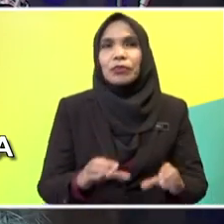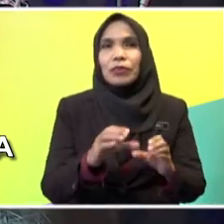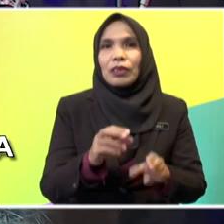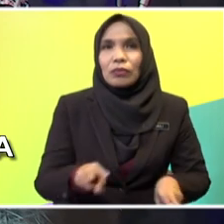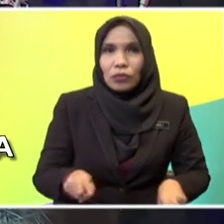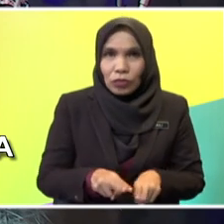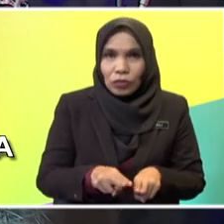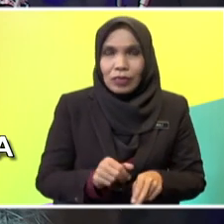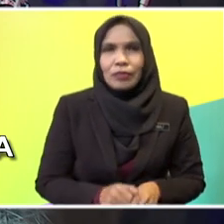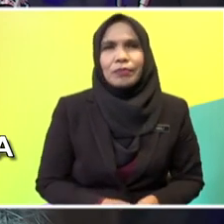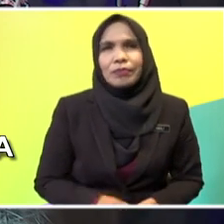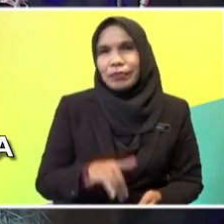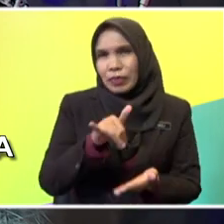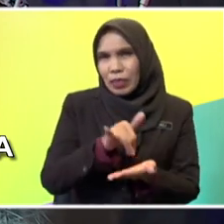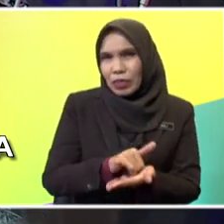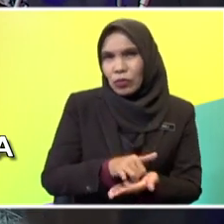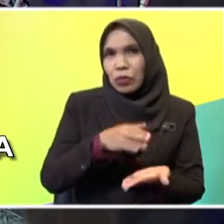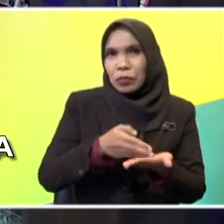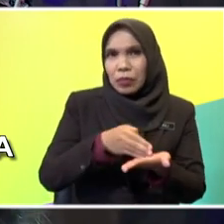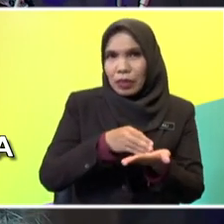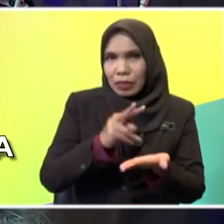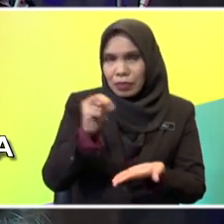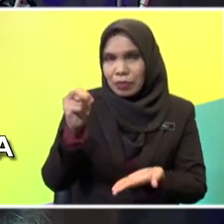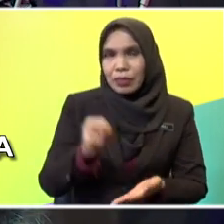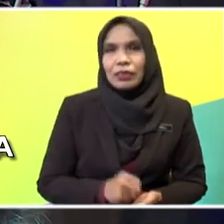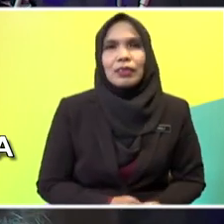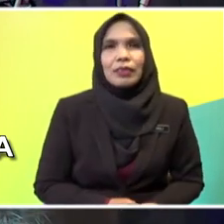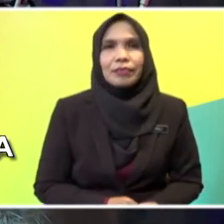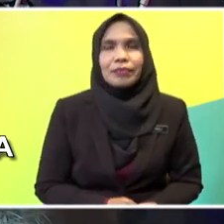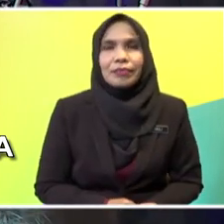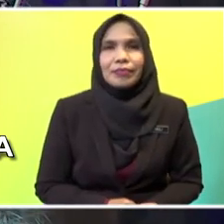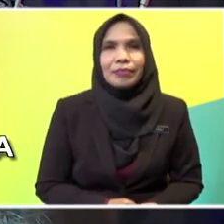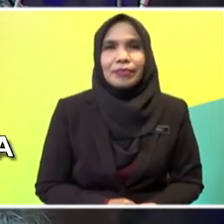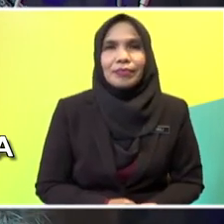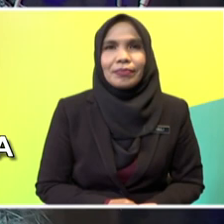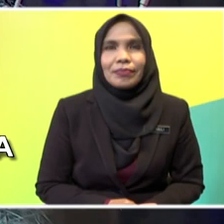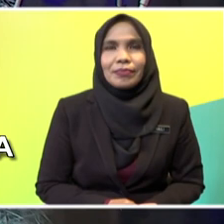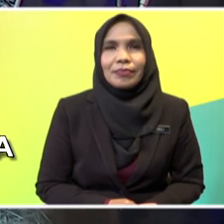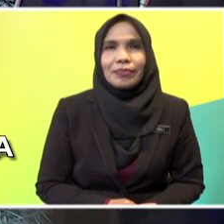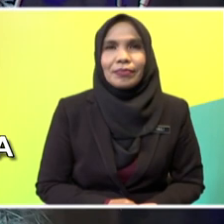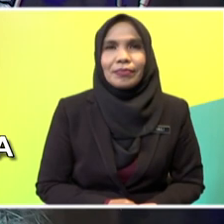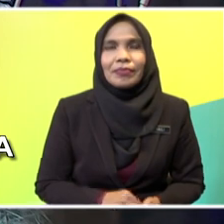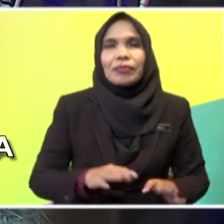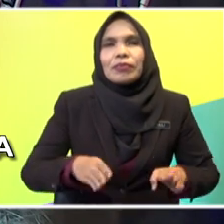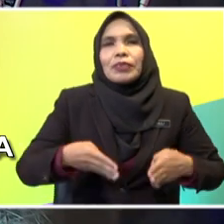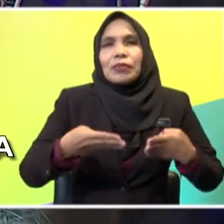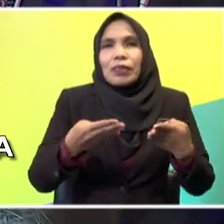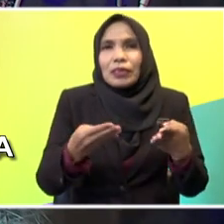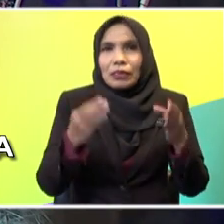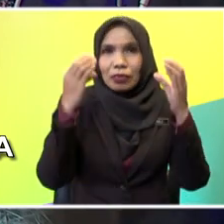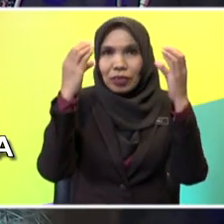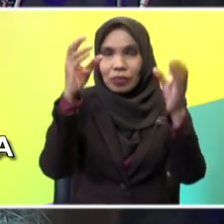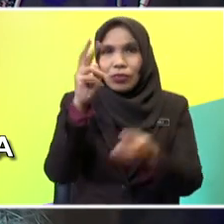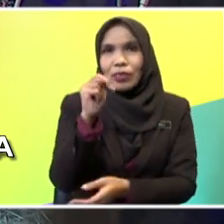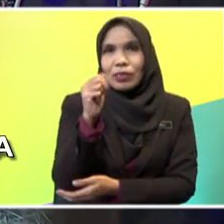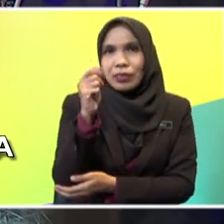yang telah pun kita akan gunakan untuk mengguntingnya, ya, Cikgu? Ya, betul. Wow, menariknya. Dan bagaimana pula dengan Cikgu Natra